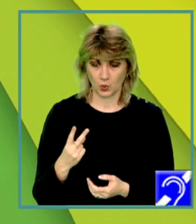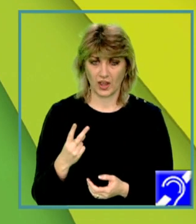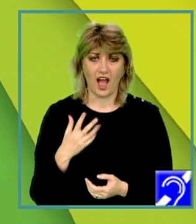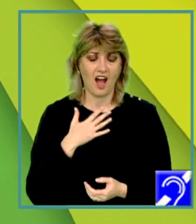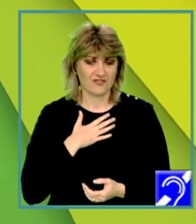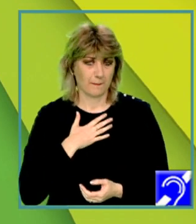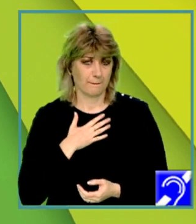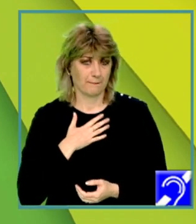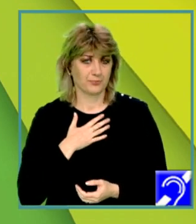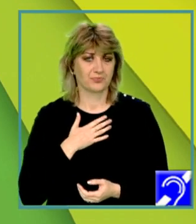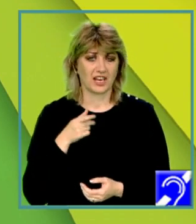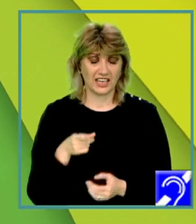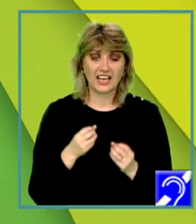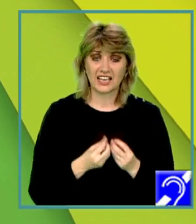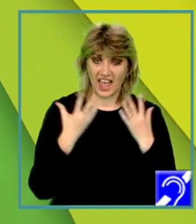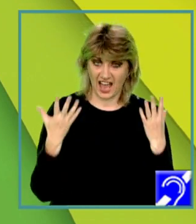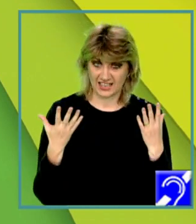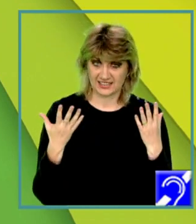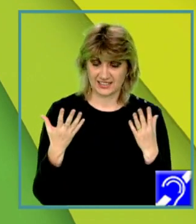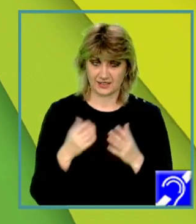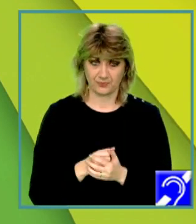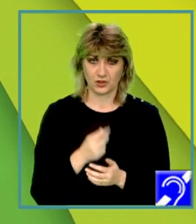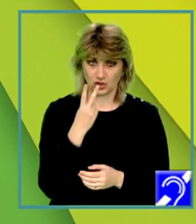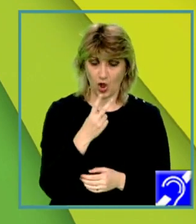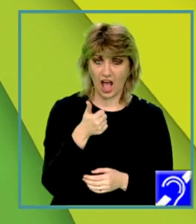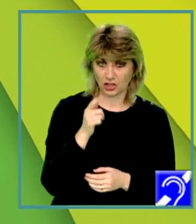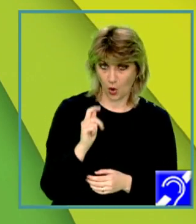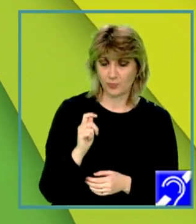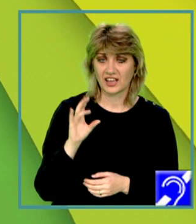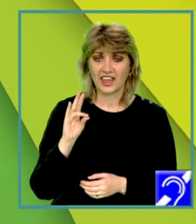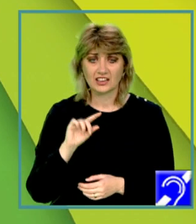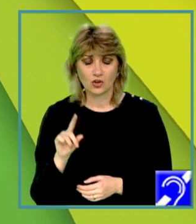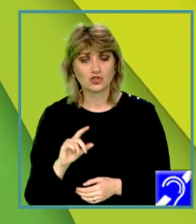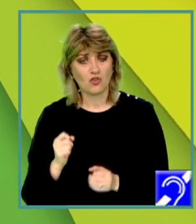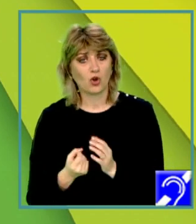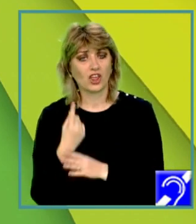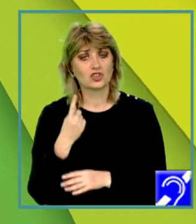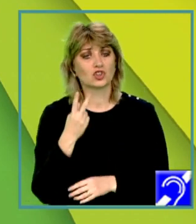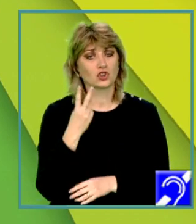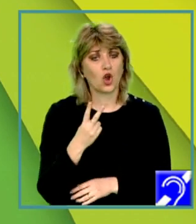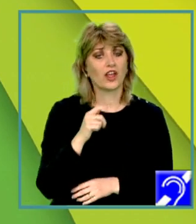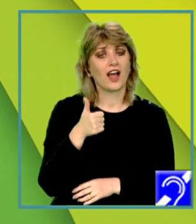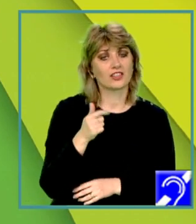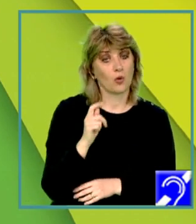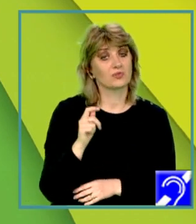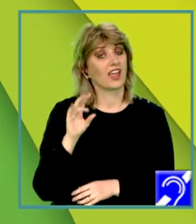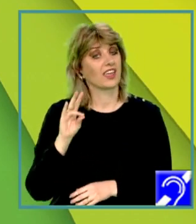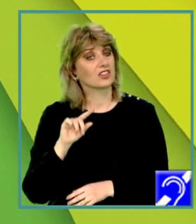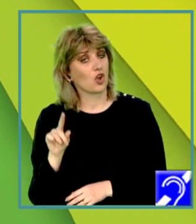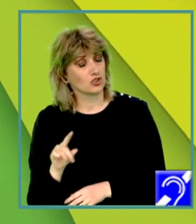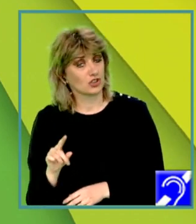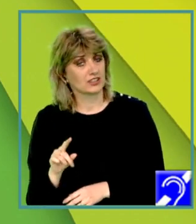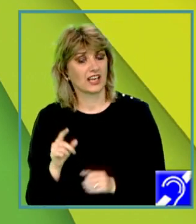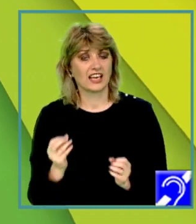avem în reacție intră doi atomi de hidrogen și voi reuși doi atomi de hidrogen în